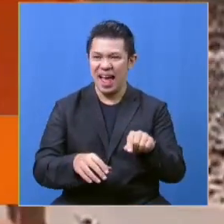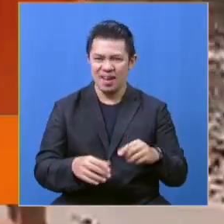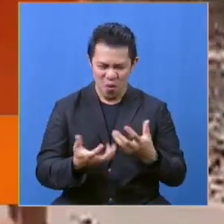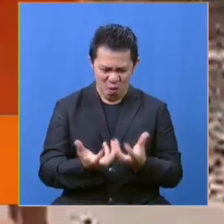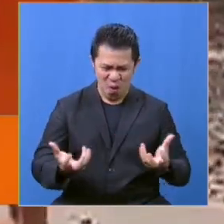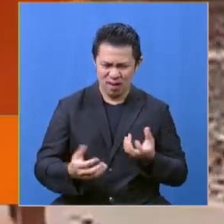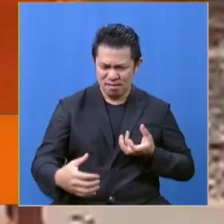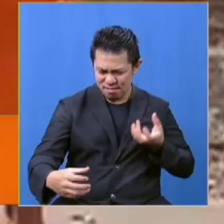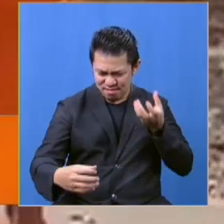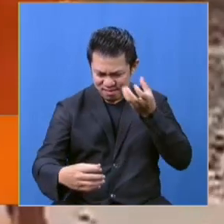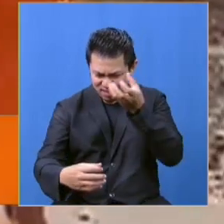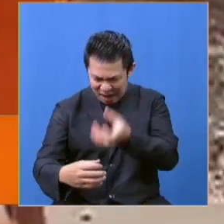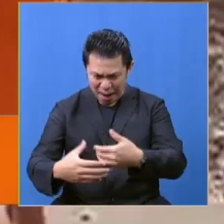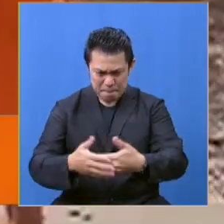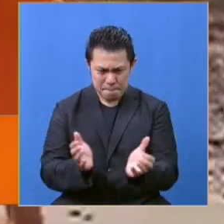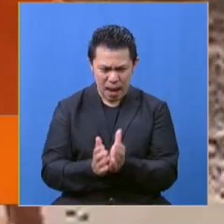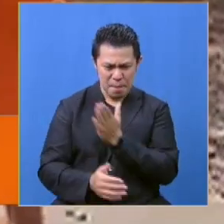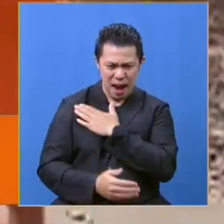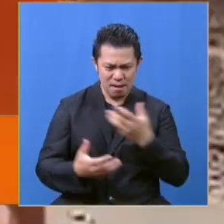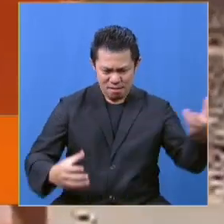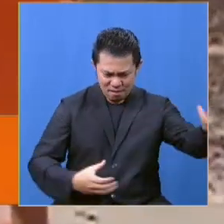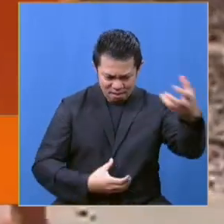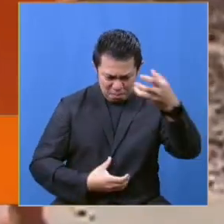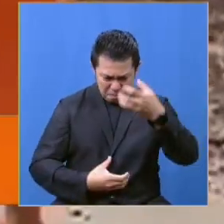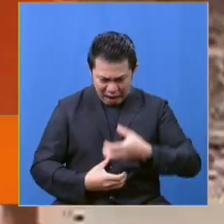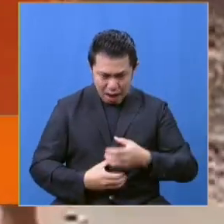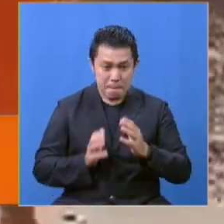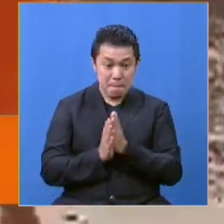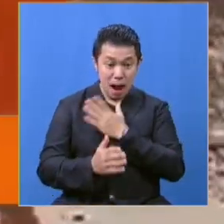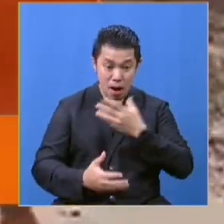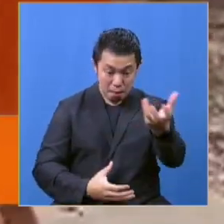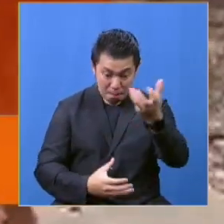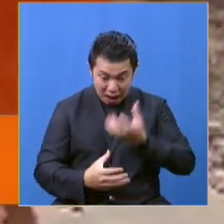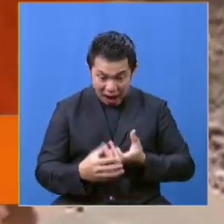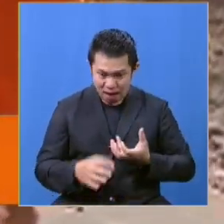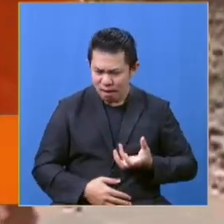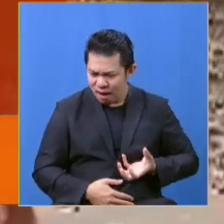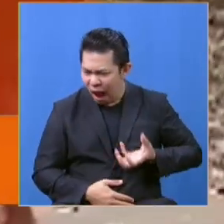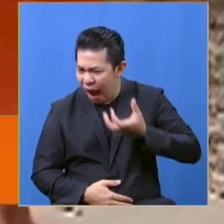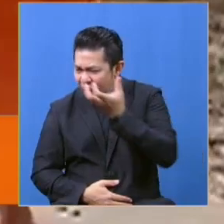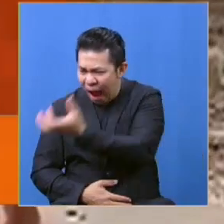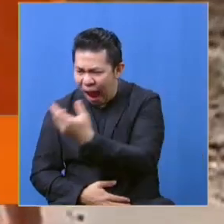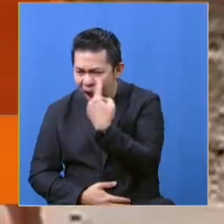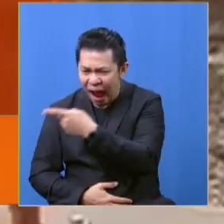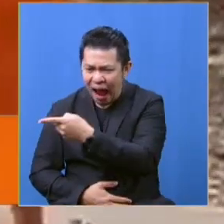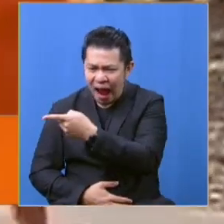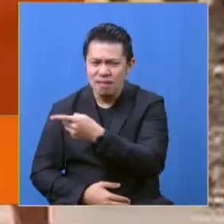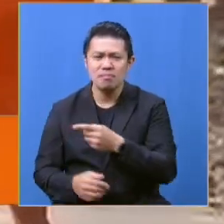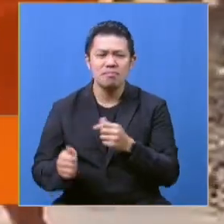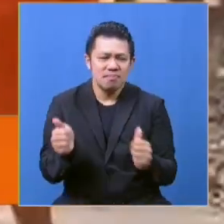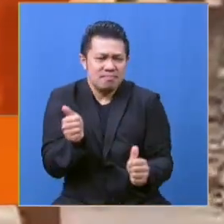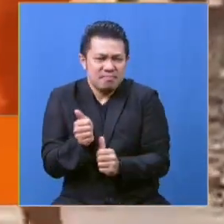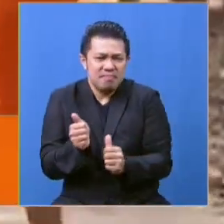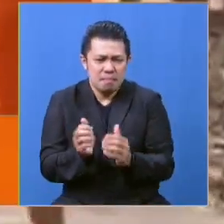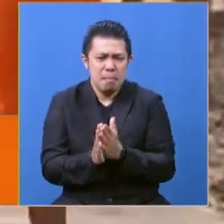งของให้ตรงกับบาตรพระอะค่ะแล้วพอพระรับไว้แล้วเนี่ยมีการโยนต่อด้วยให้กับลูกศิษย์วัดเพื่อเก็